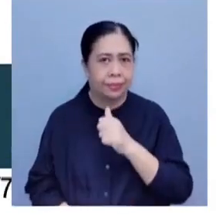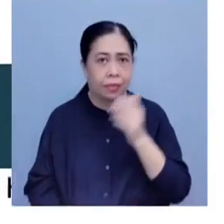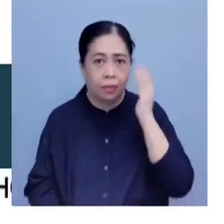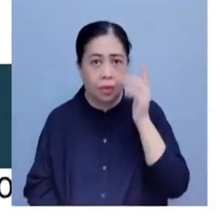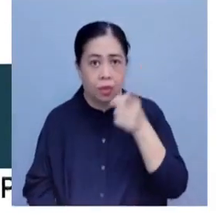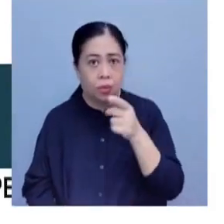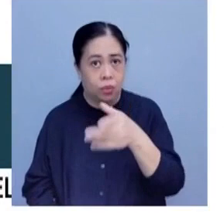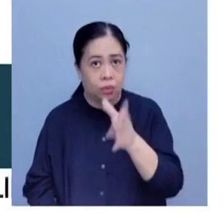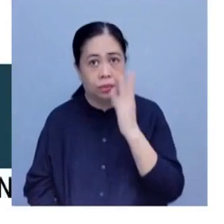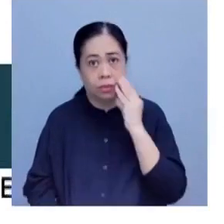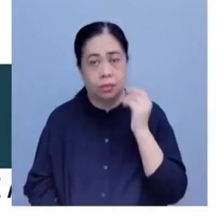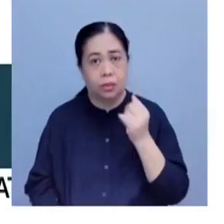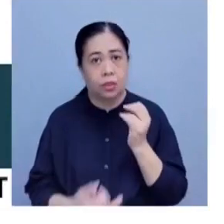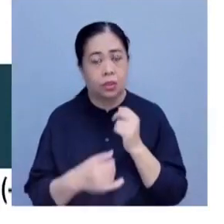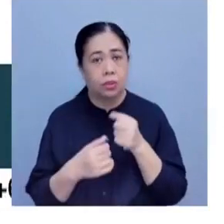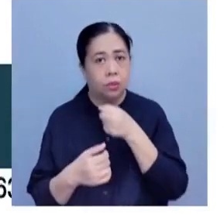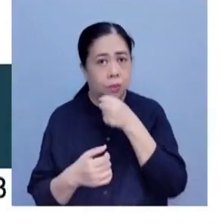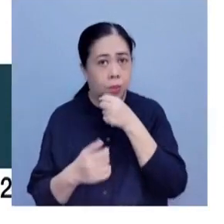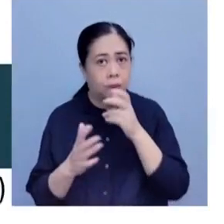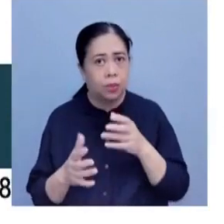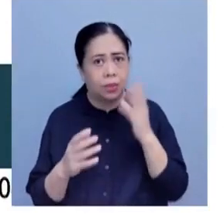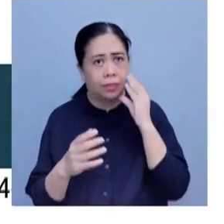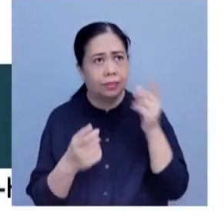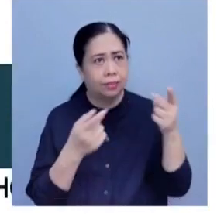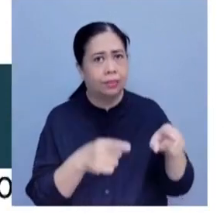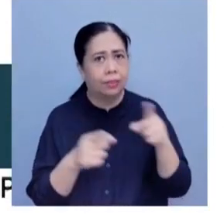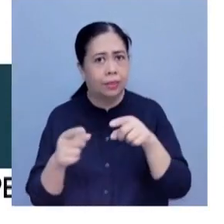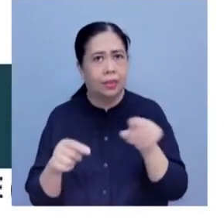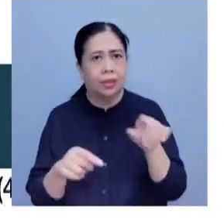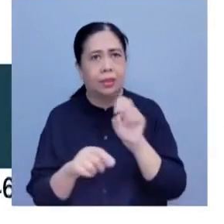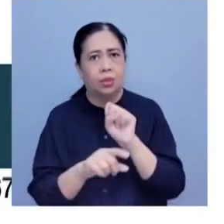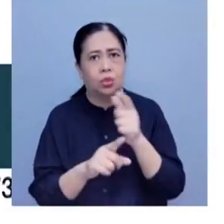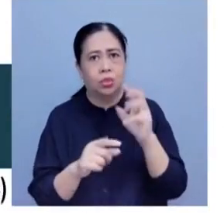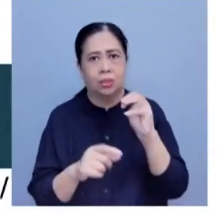journalist yourself, you've seen this happening, especially in social media,